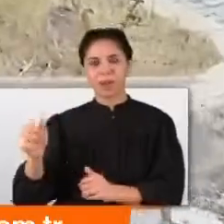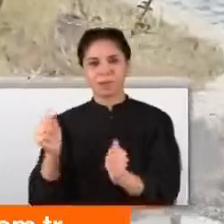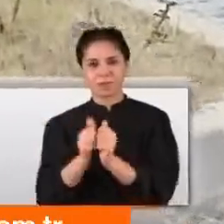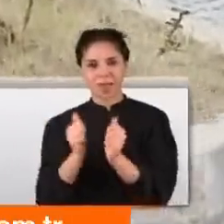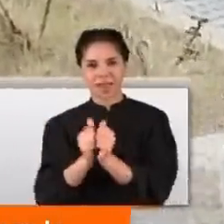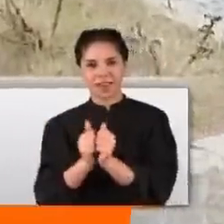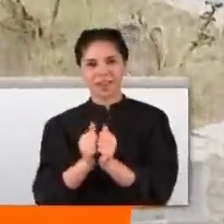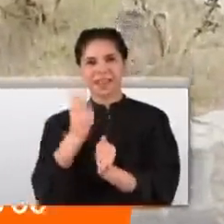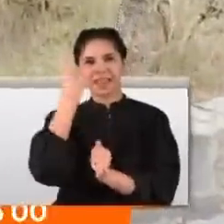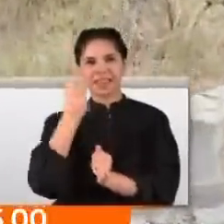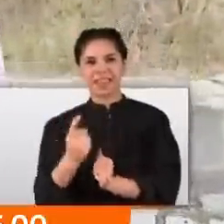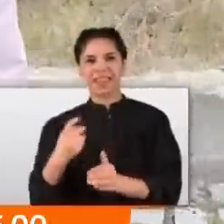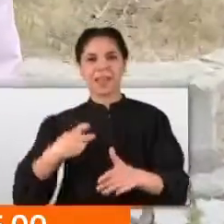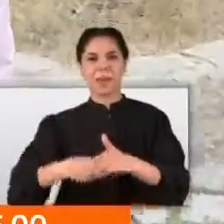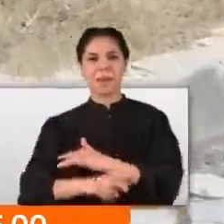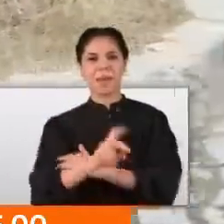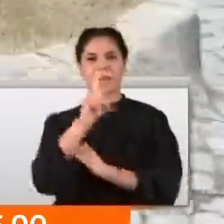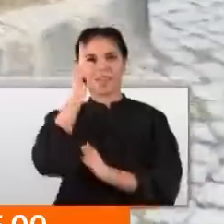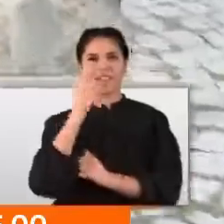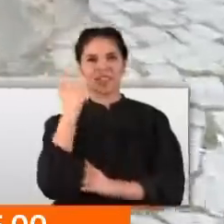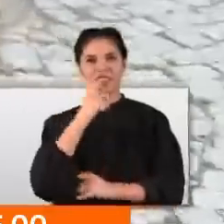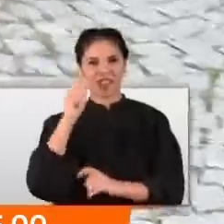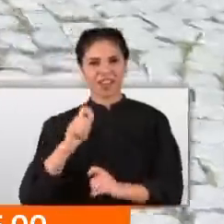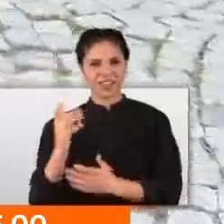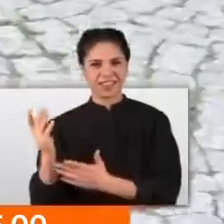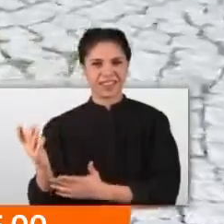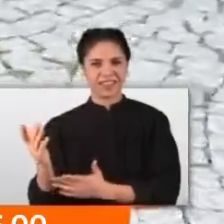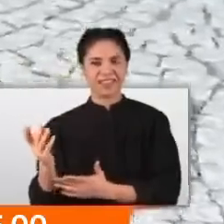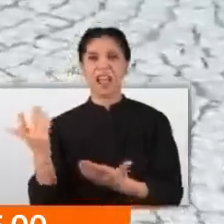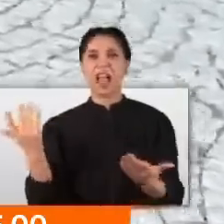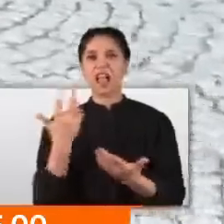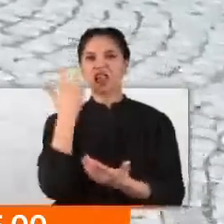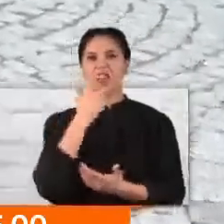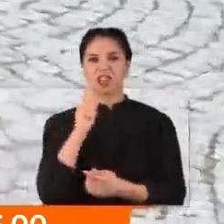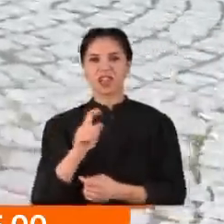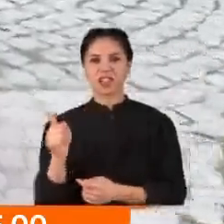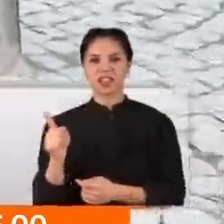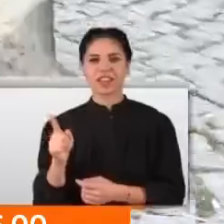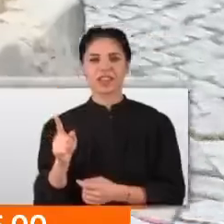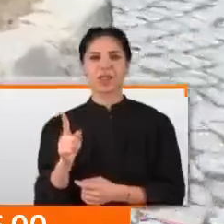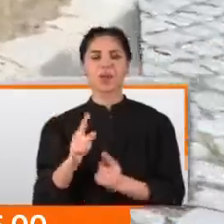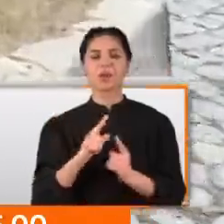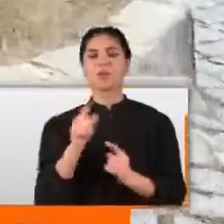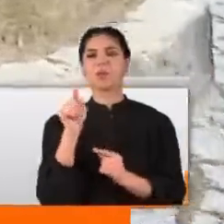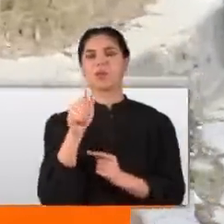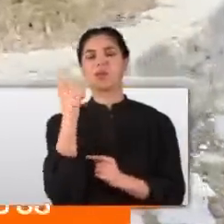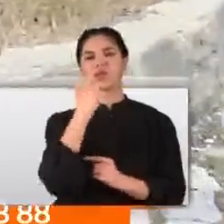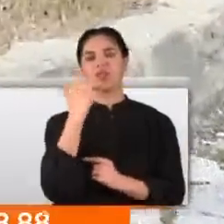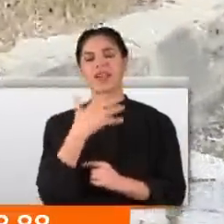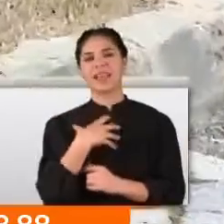Defne ilk metro seferinin ilk şarkılarını söyledi. Hangi şarkıyı söyledin? Uzun ince